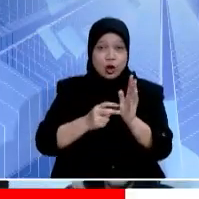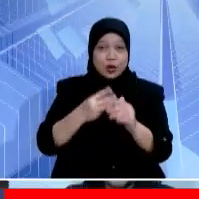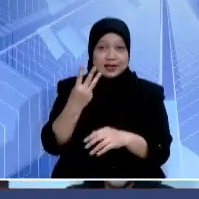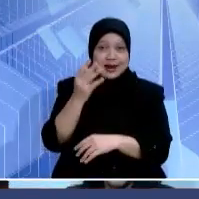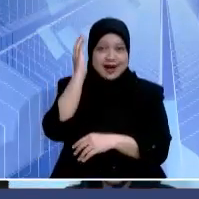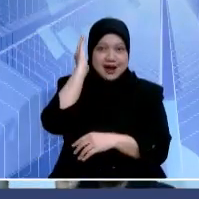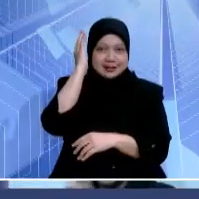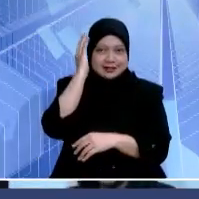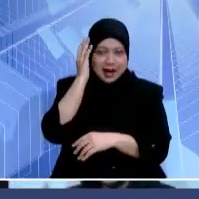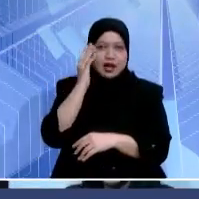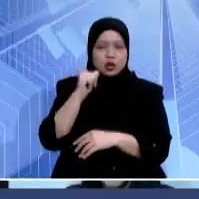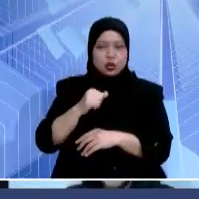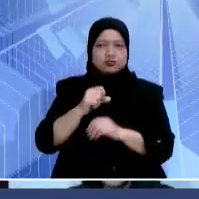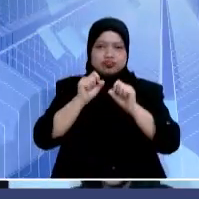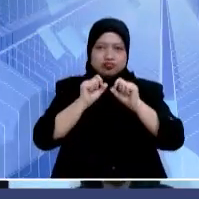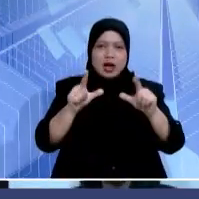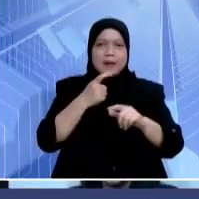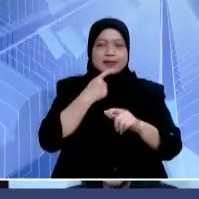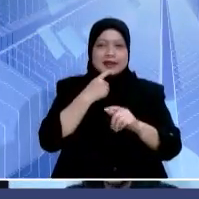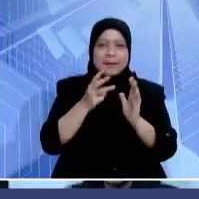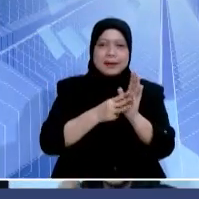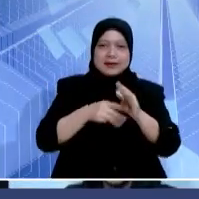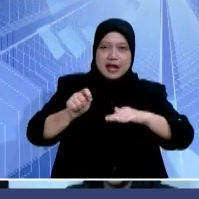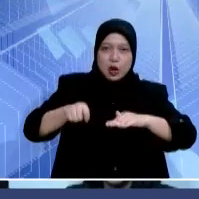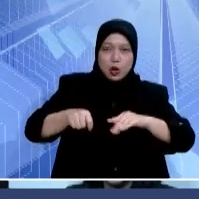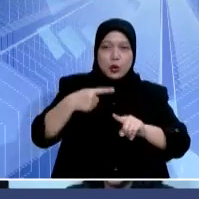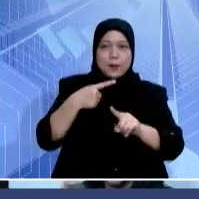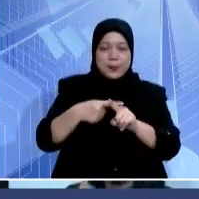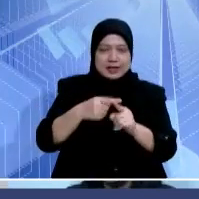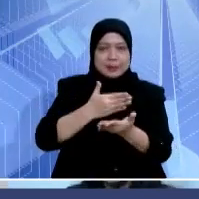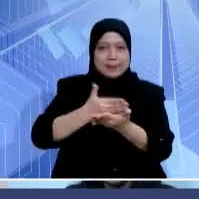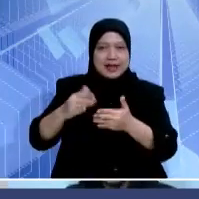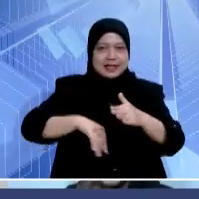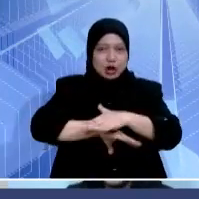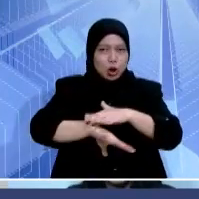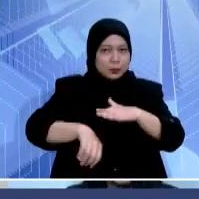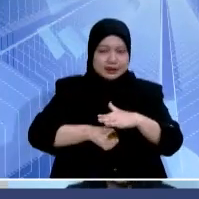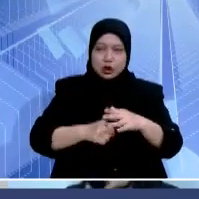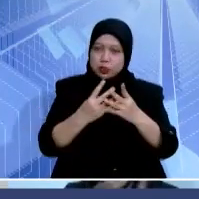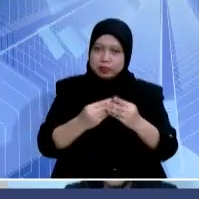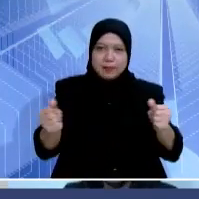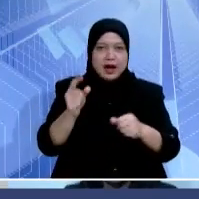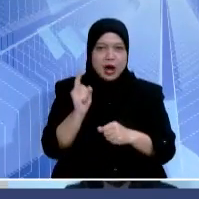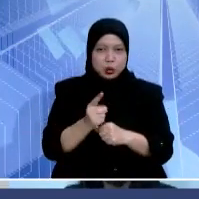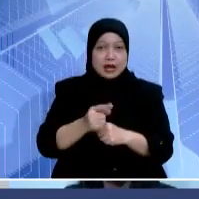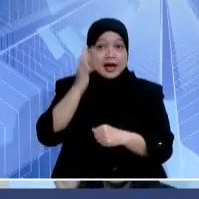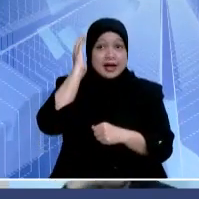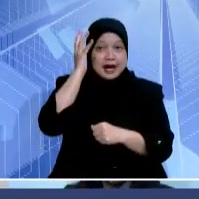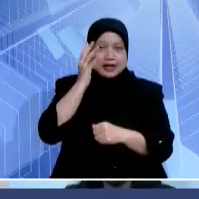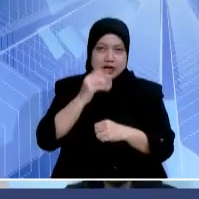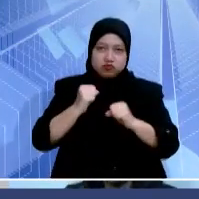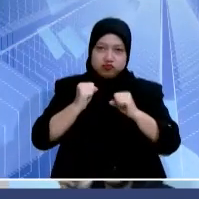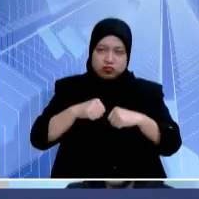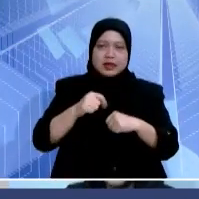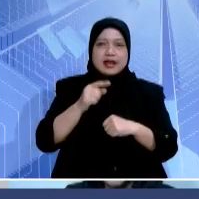Pranowo menjawab konsisten permasalahan hukum dan penanganan korupsi hingga ke akar-akarnya. Ganjar bertekad menyelesaikan